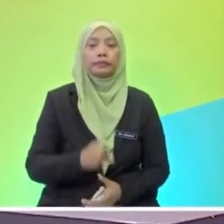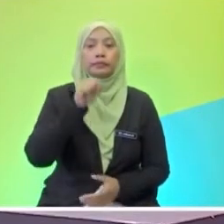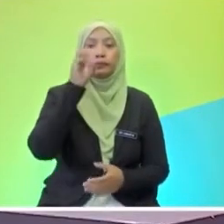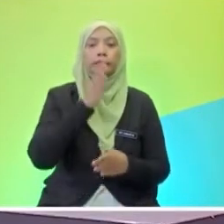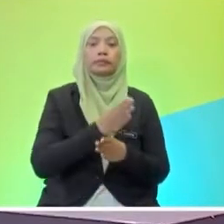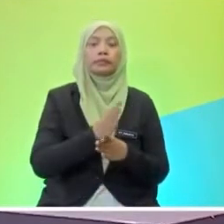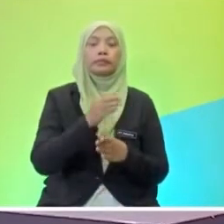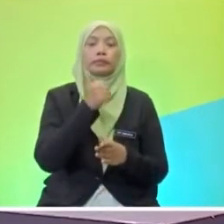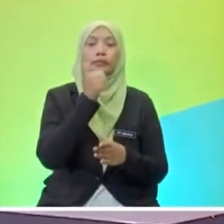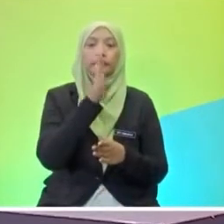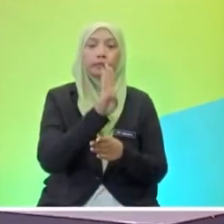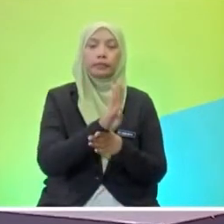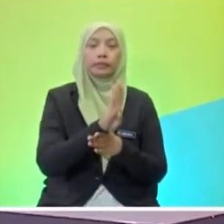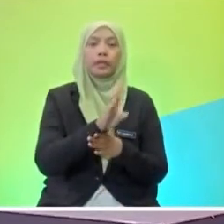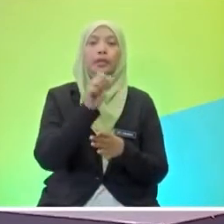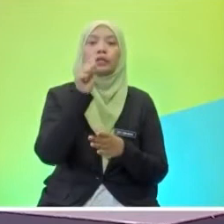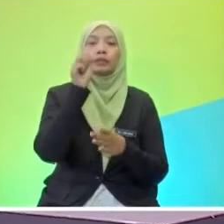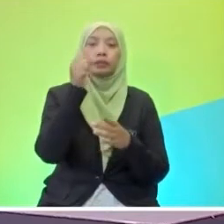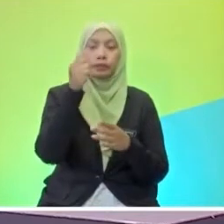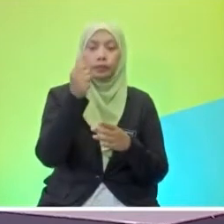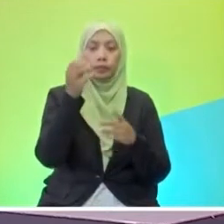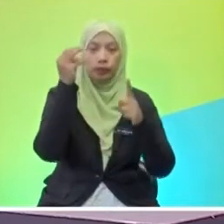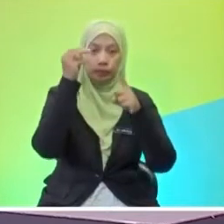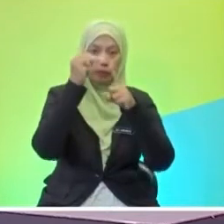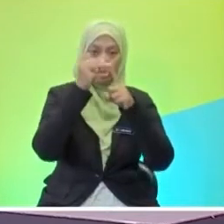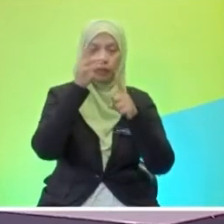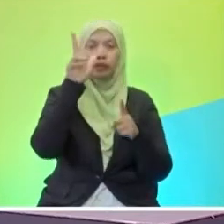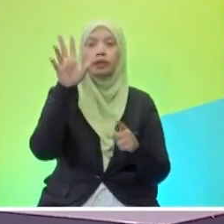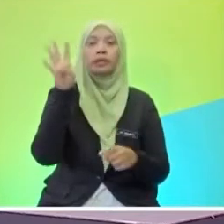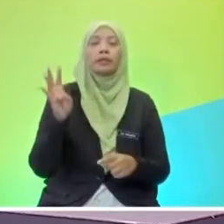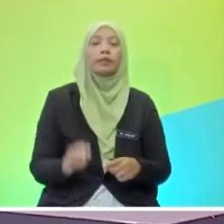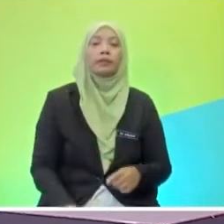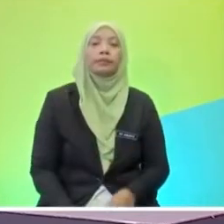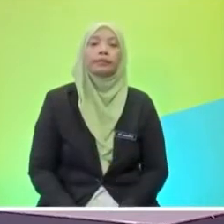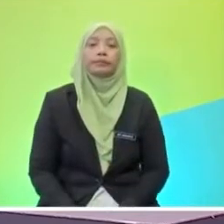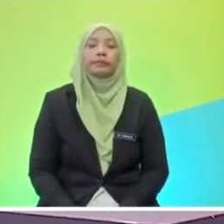salah satu dan dua biasanya 10 maka soalan 34 biasanya